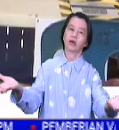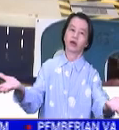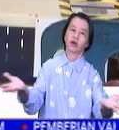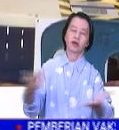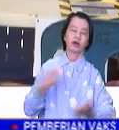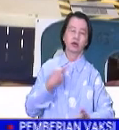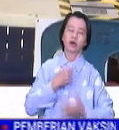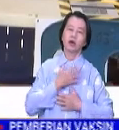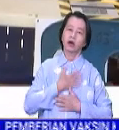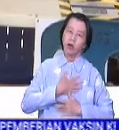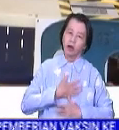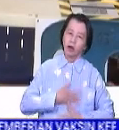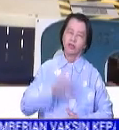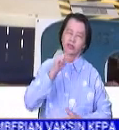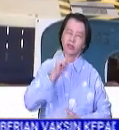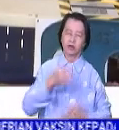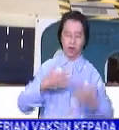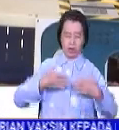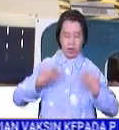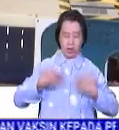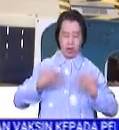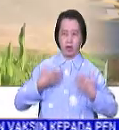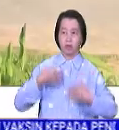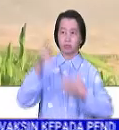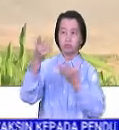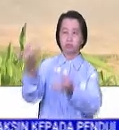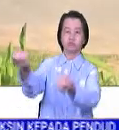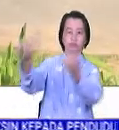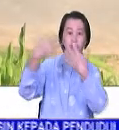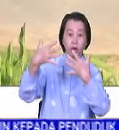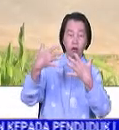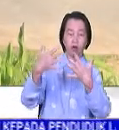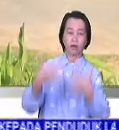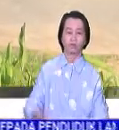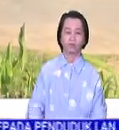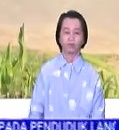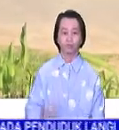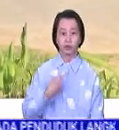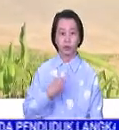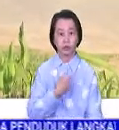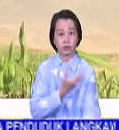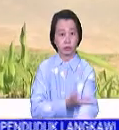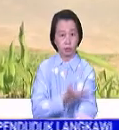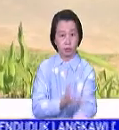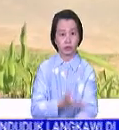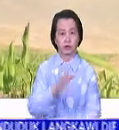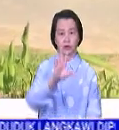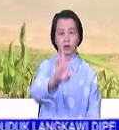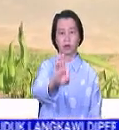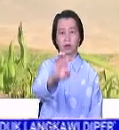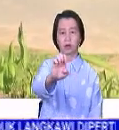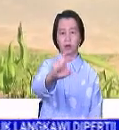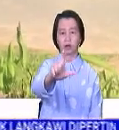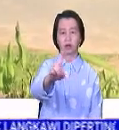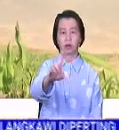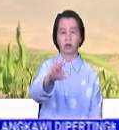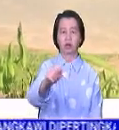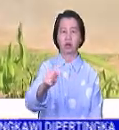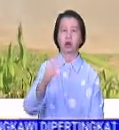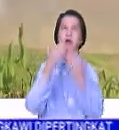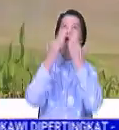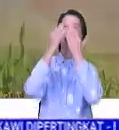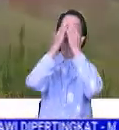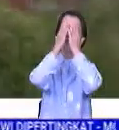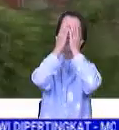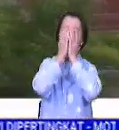agak legalah sikit gembira dengan atas pengumuman Yai sebagai generasi kedua bersyukur Alhamdulillah kepada Allah Subhanahu